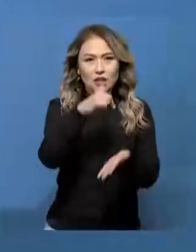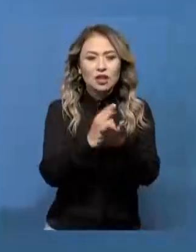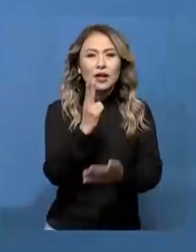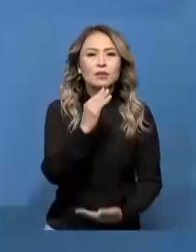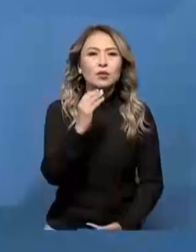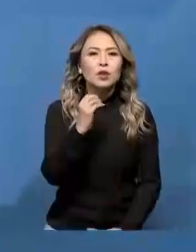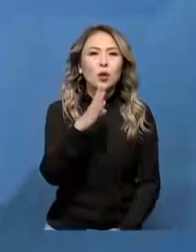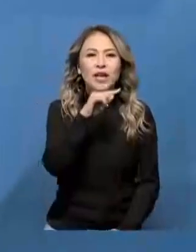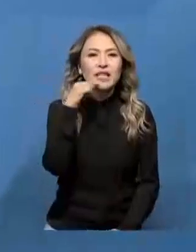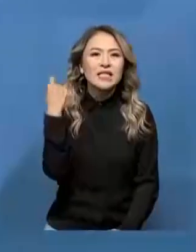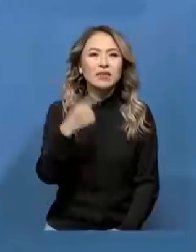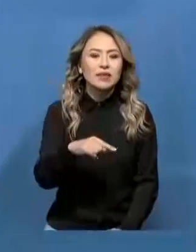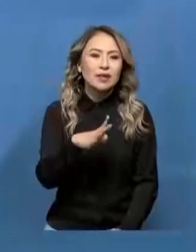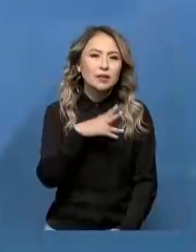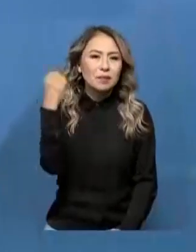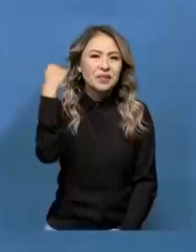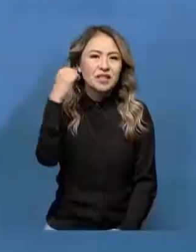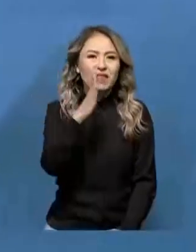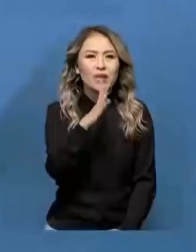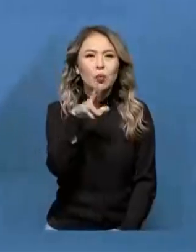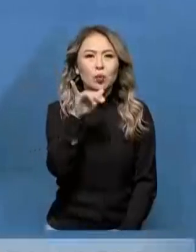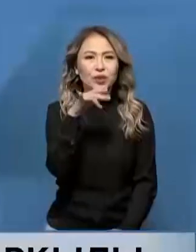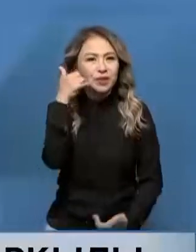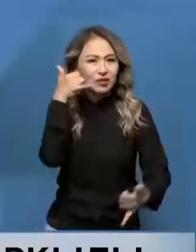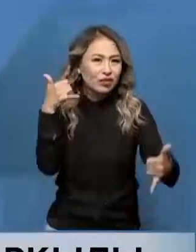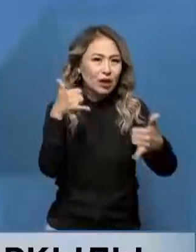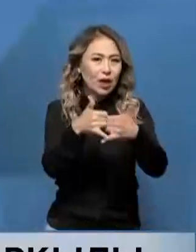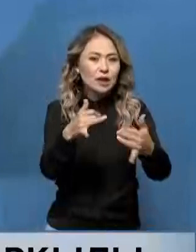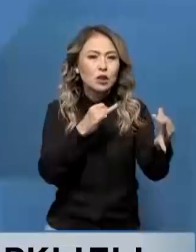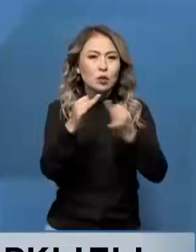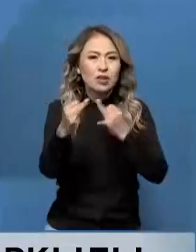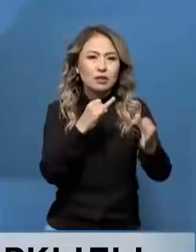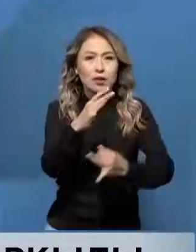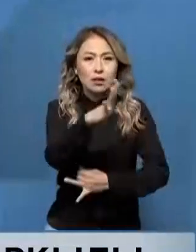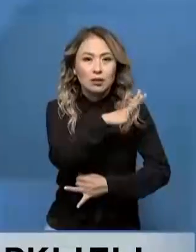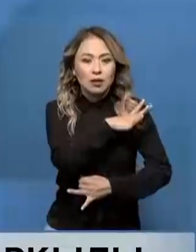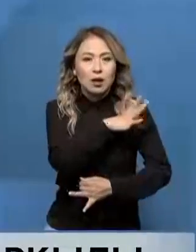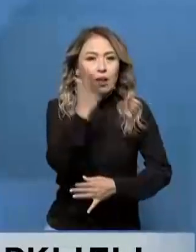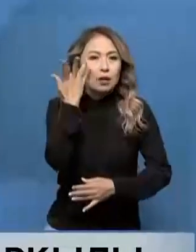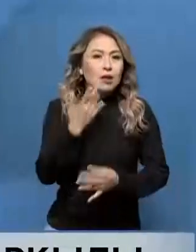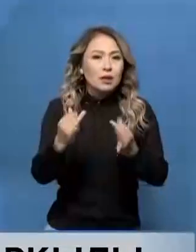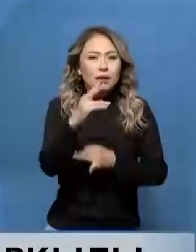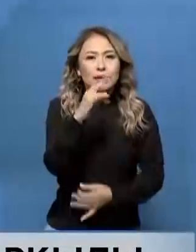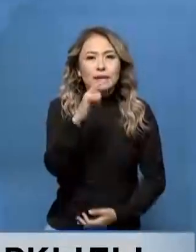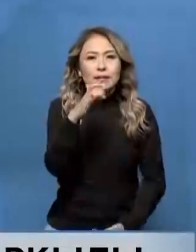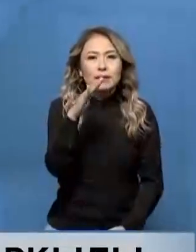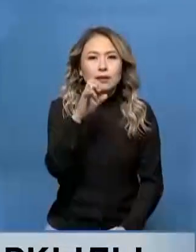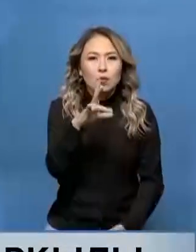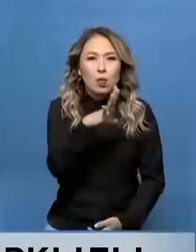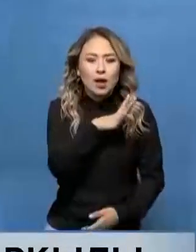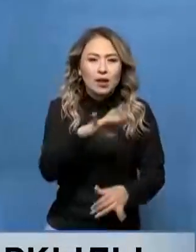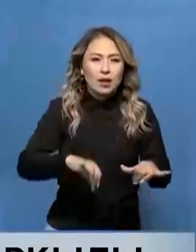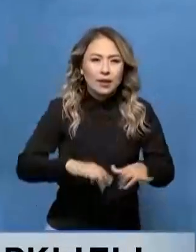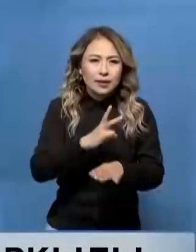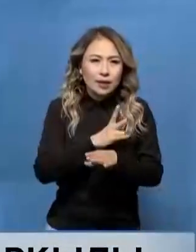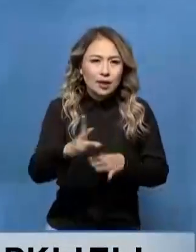Мемлекет басшысы Қасым Жомарт Тоқаев Ресей Федерациясының президенті Владимир Путинмен телефон арқылы сөйлесті. Ол әңгімелесу барысында